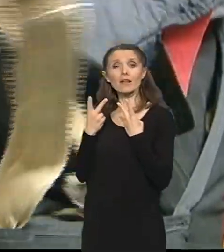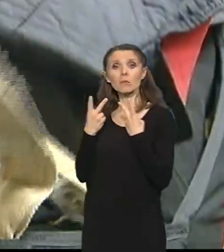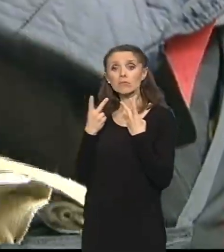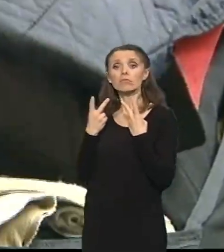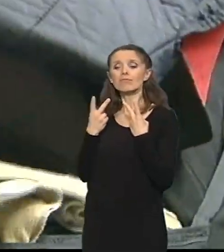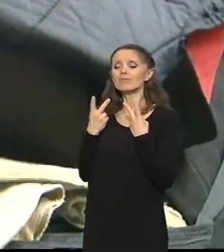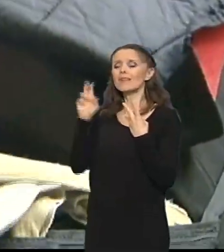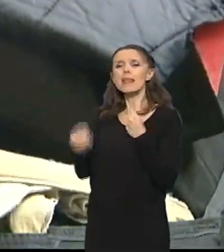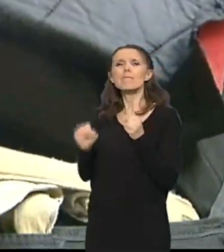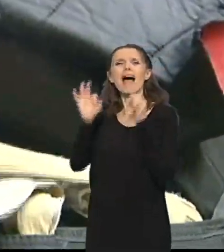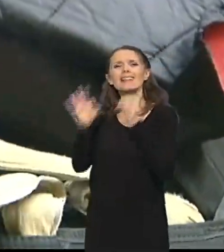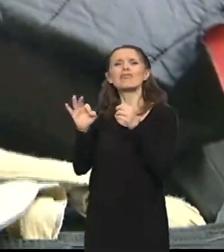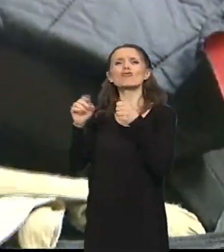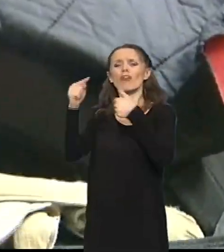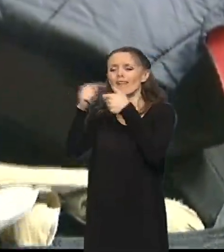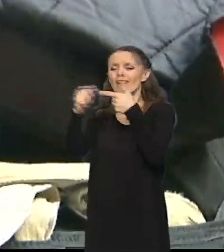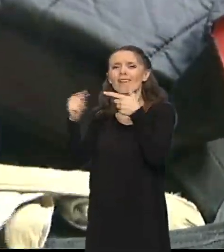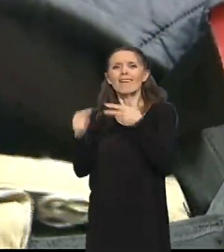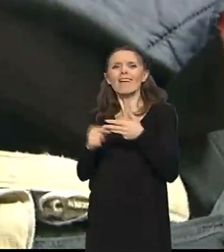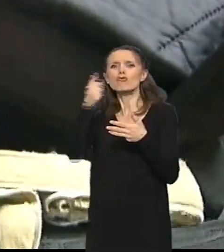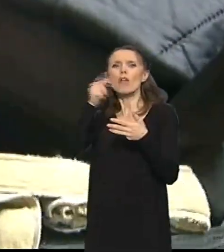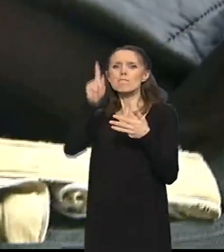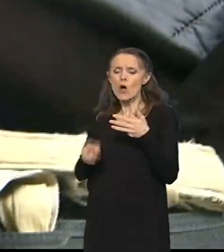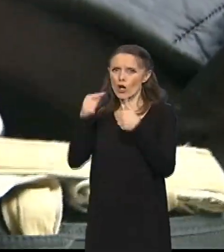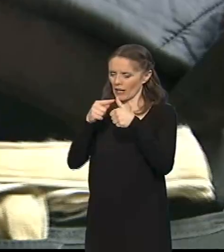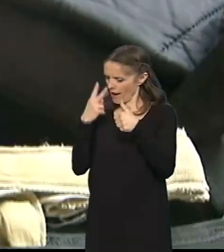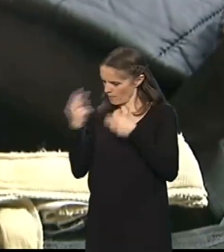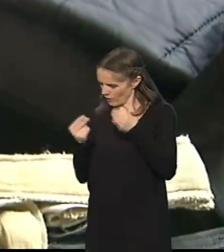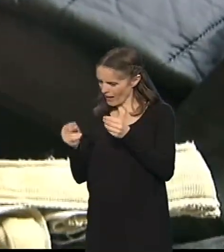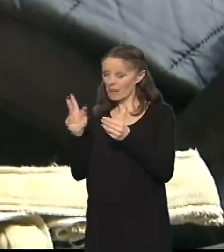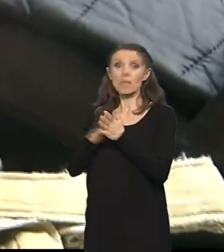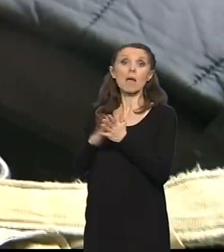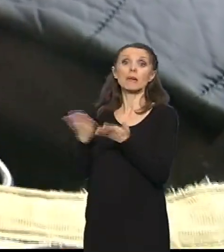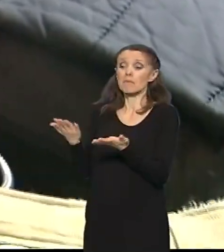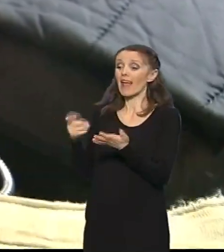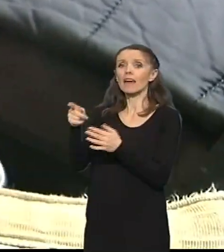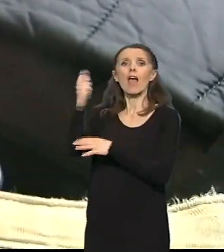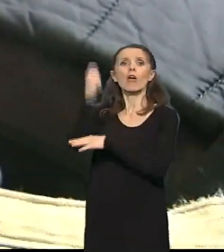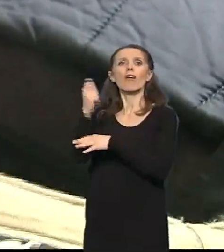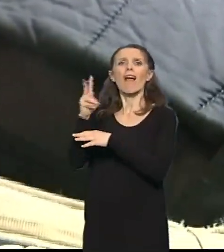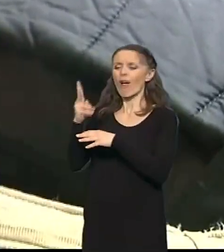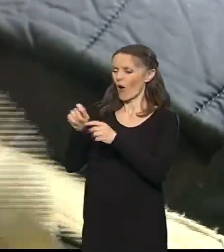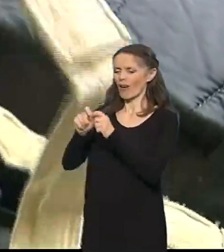sve one tačke koje su bitne za pravilno otvaranje, znači za funkcije ručica,